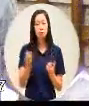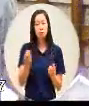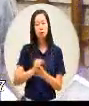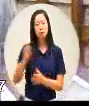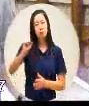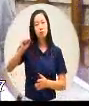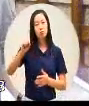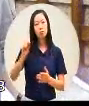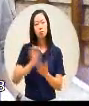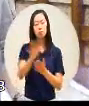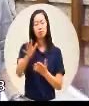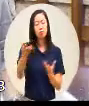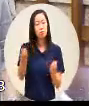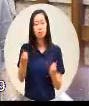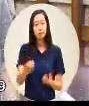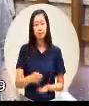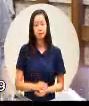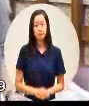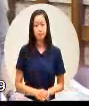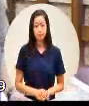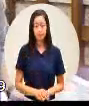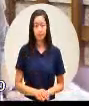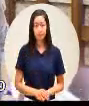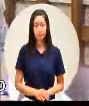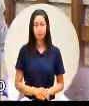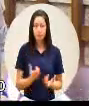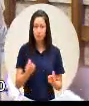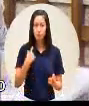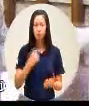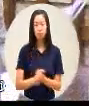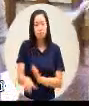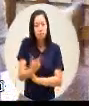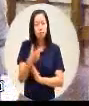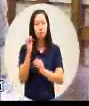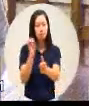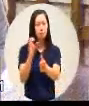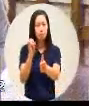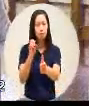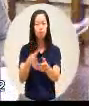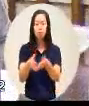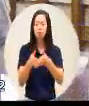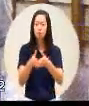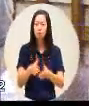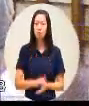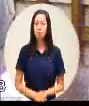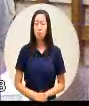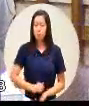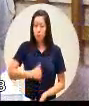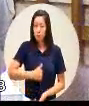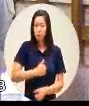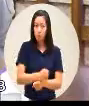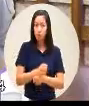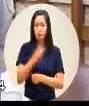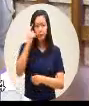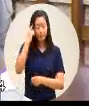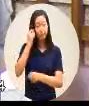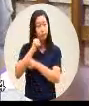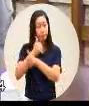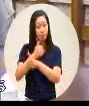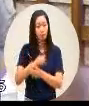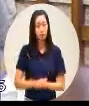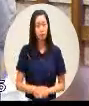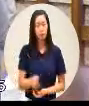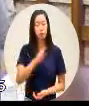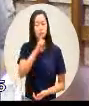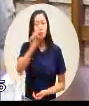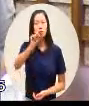没有啦。好、哦，这个部分，所以我才会那么积极在这边说，这个部分你们要很慎重的去思考啊。你说不的话